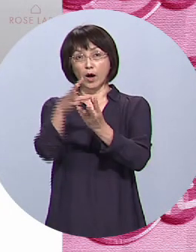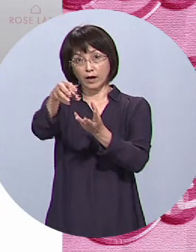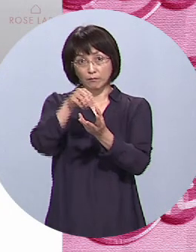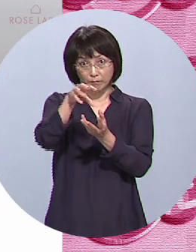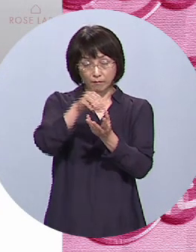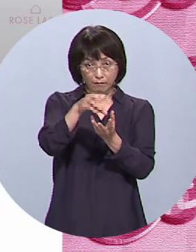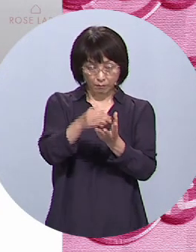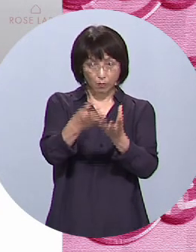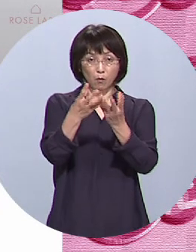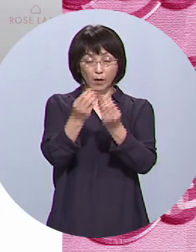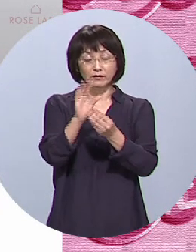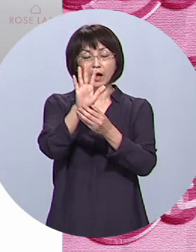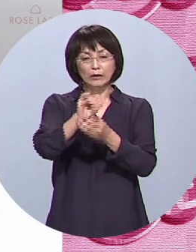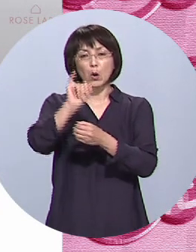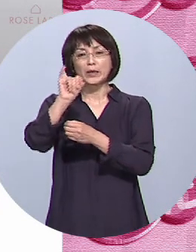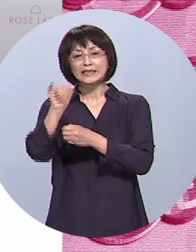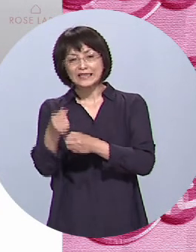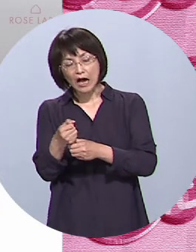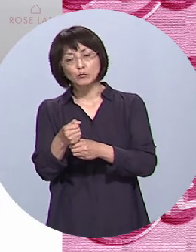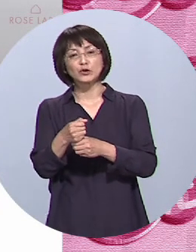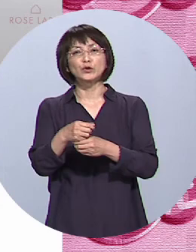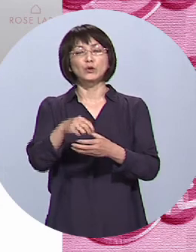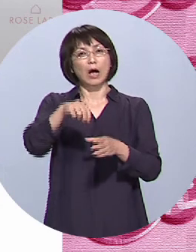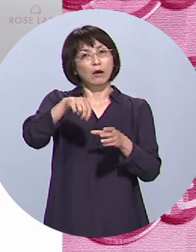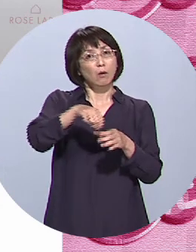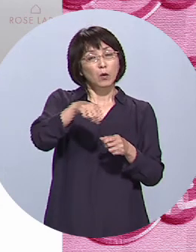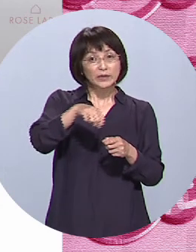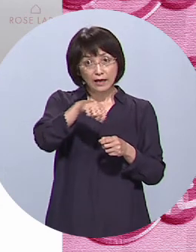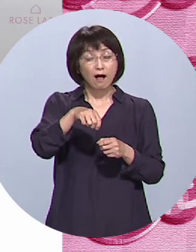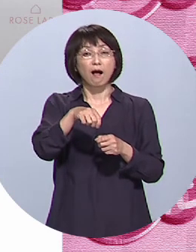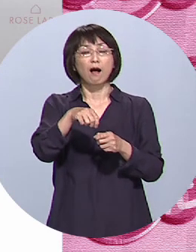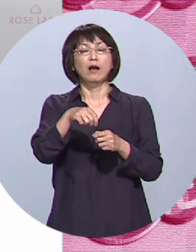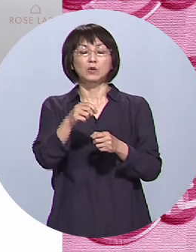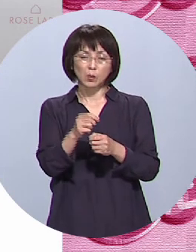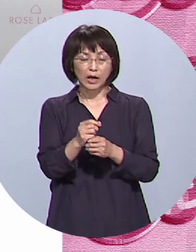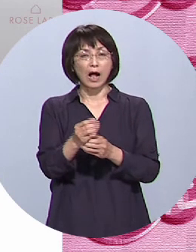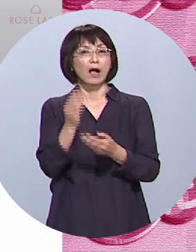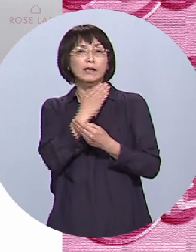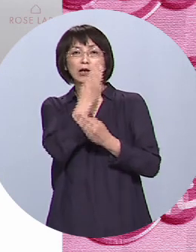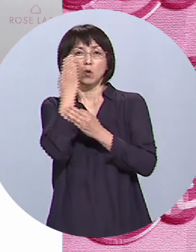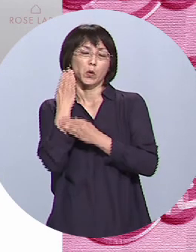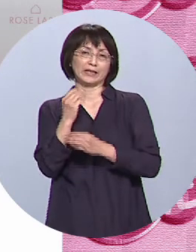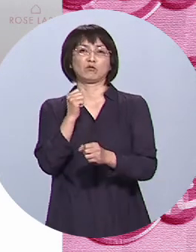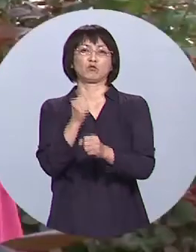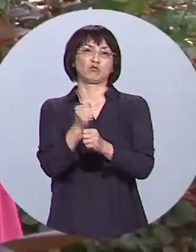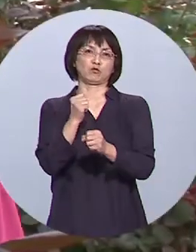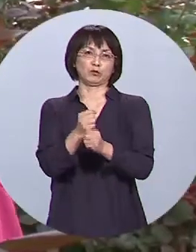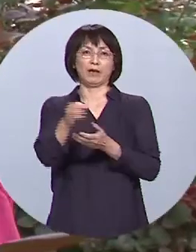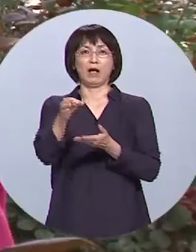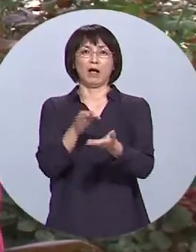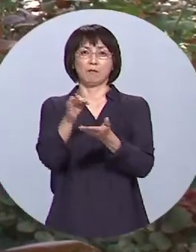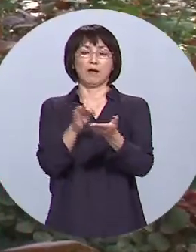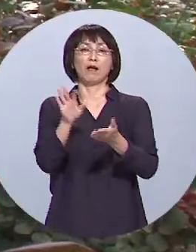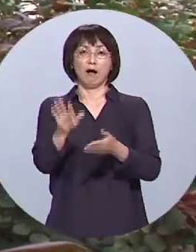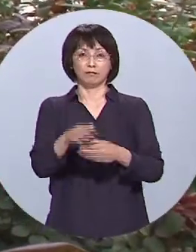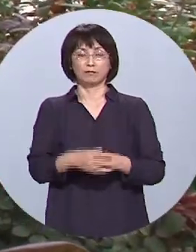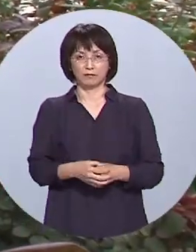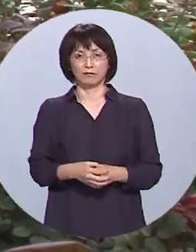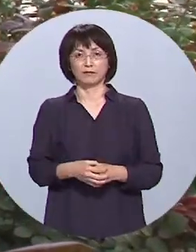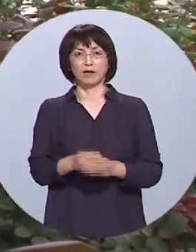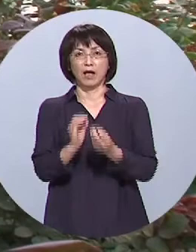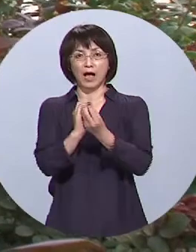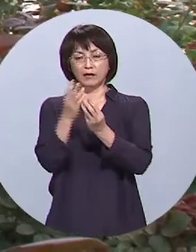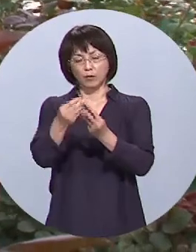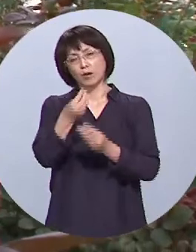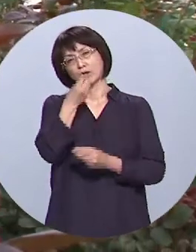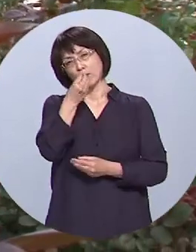花はジャムやお茶、化粧品などに姿を変え販売されます。 花びらもとっても